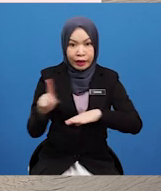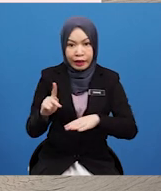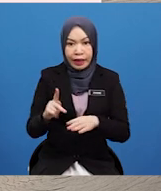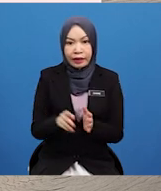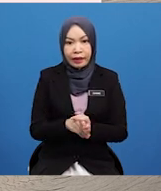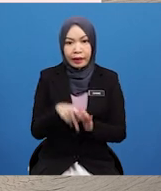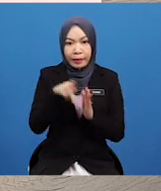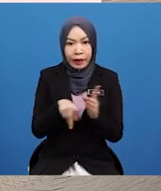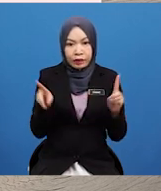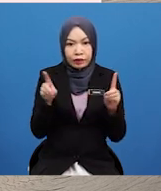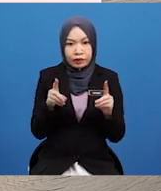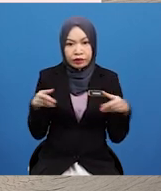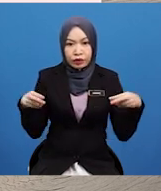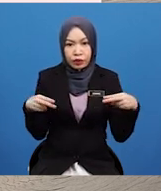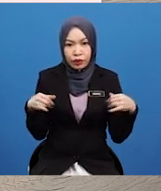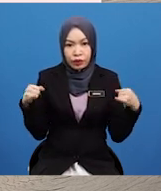kata bilangan ini.